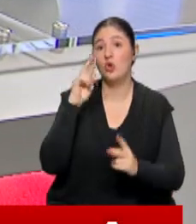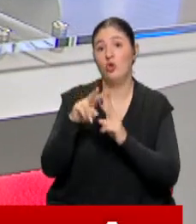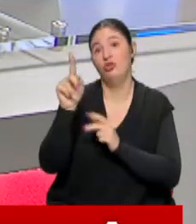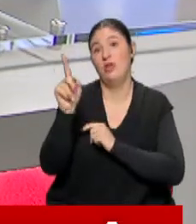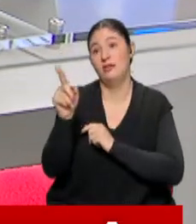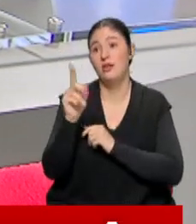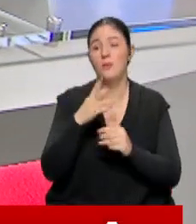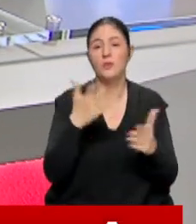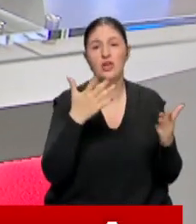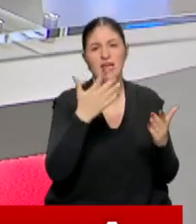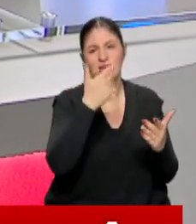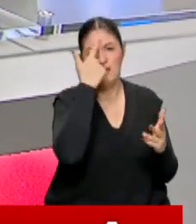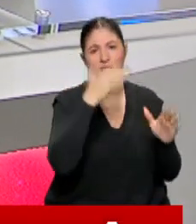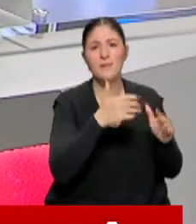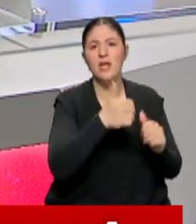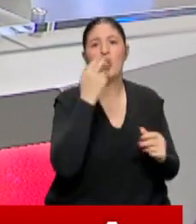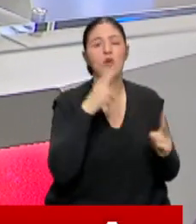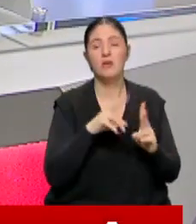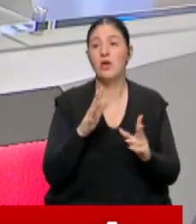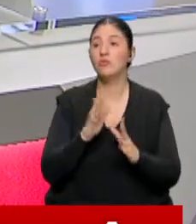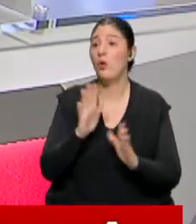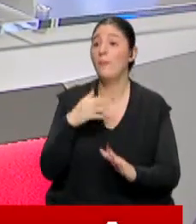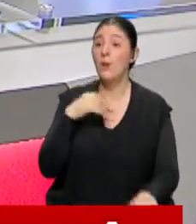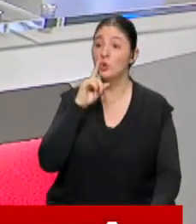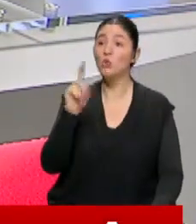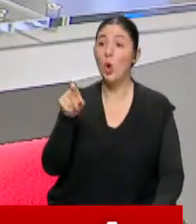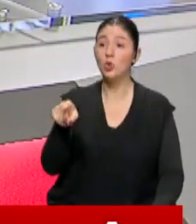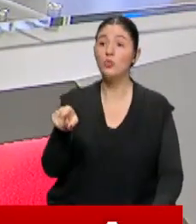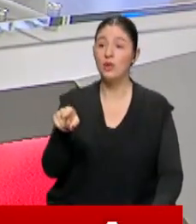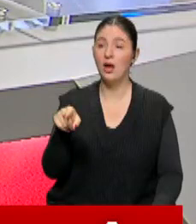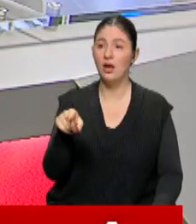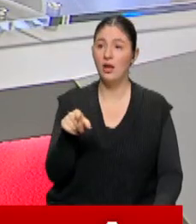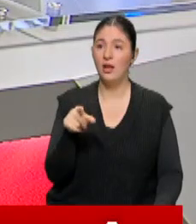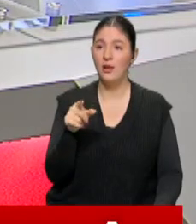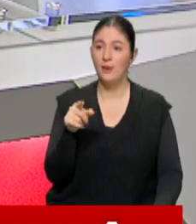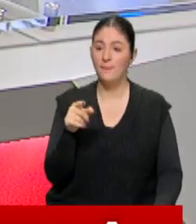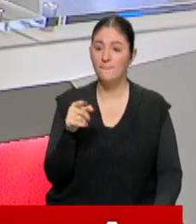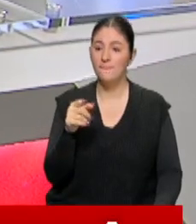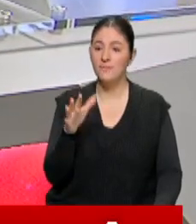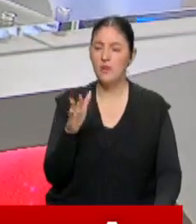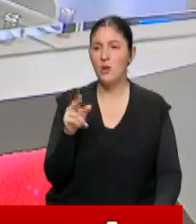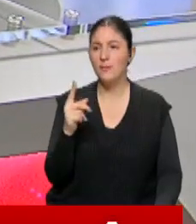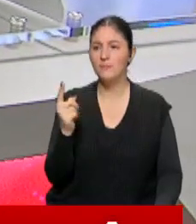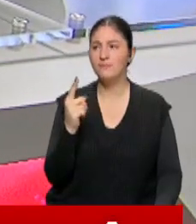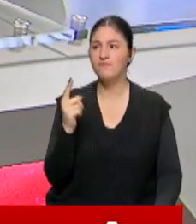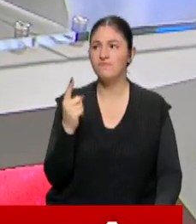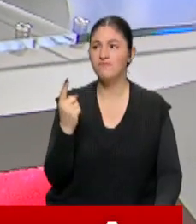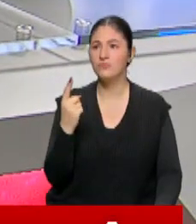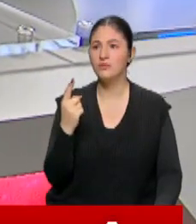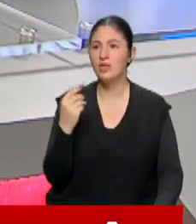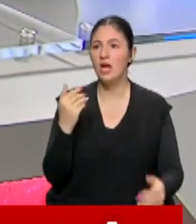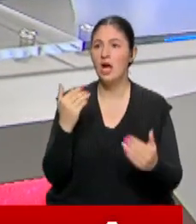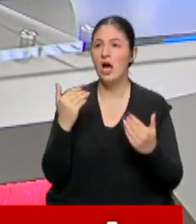büyük ihtim adet Bakanlı da görüş yok ben yani sorduğumda Eee Hani sanki böyle şey gibi geldi bana